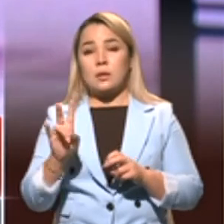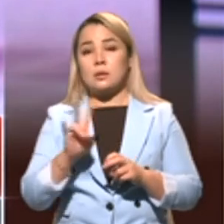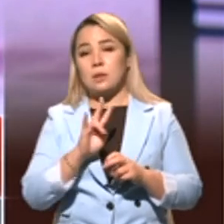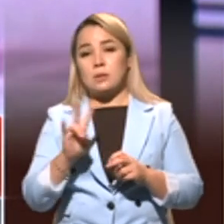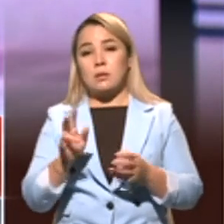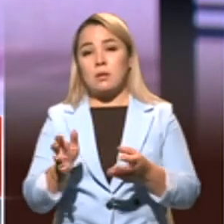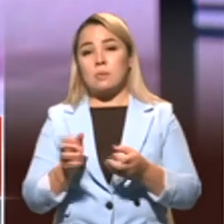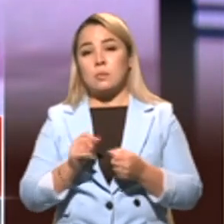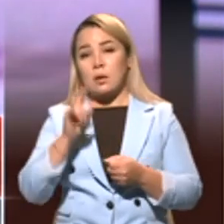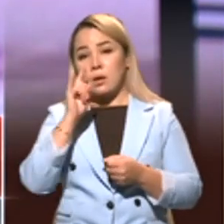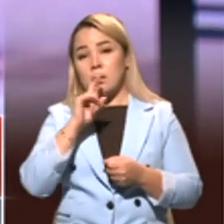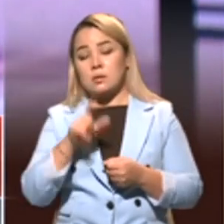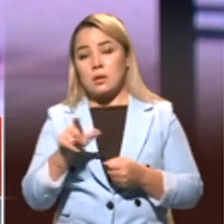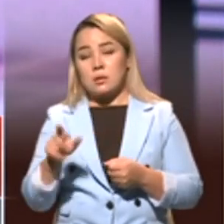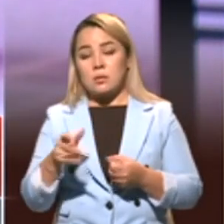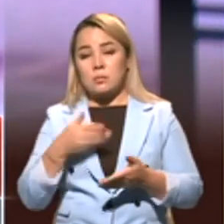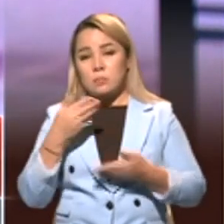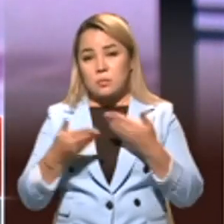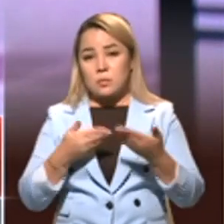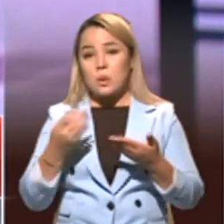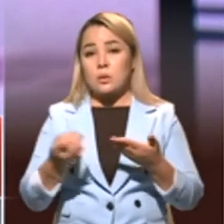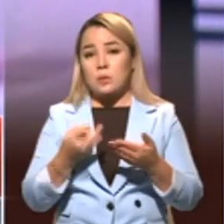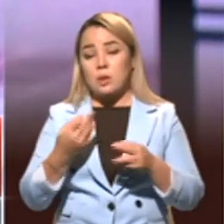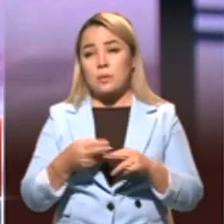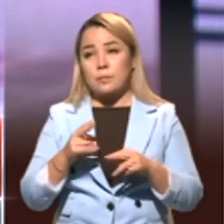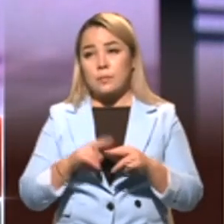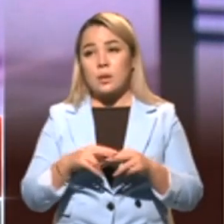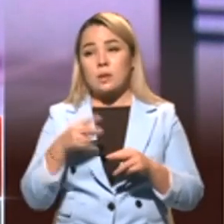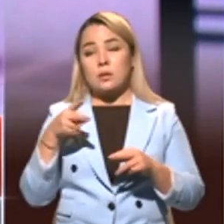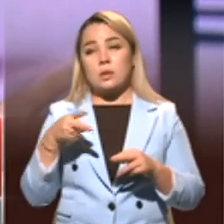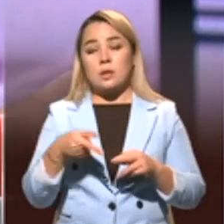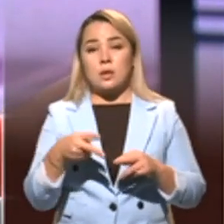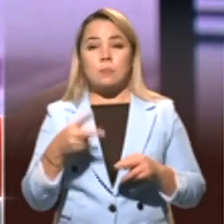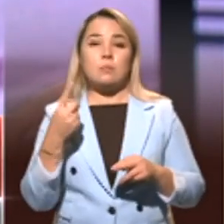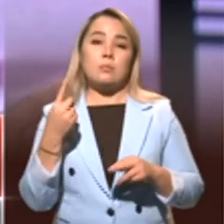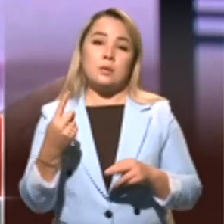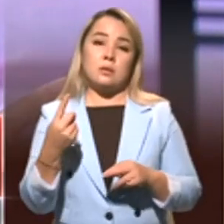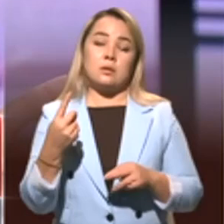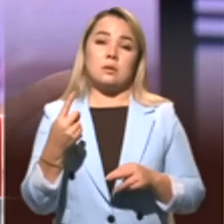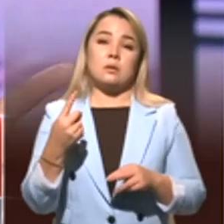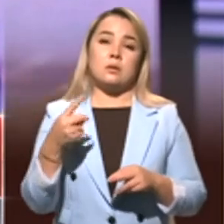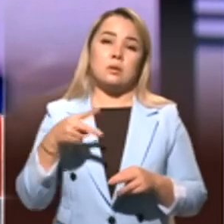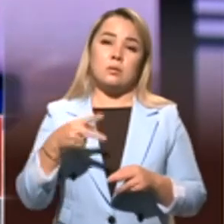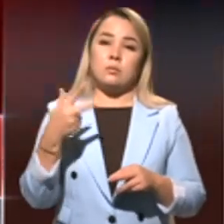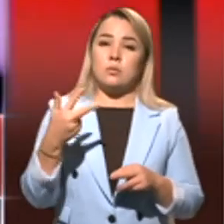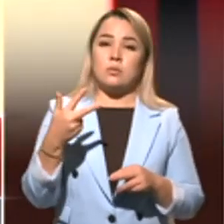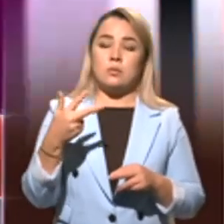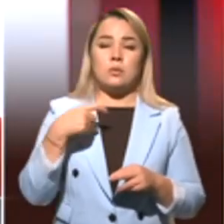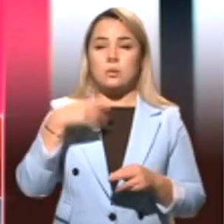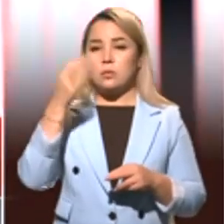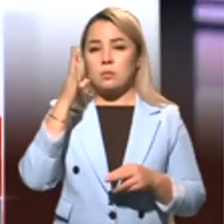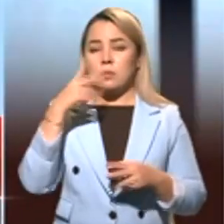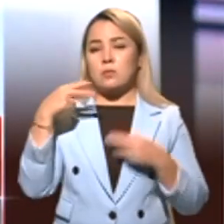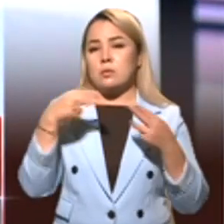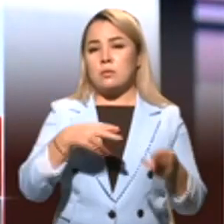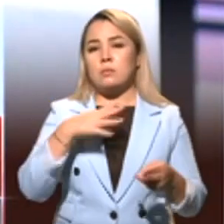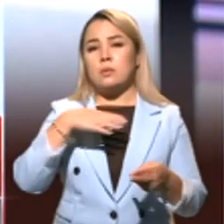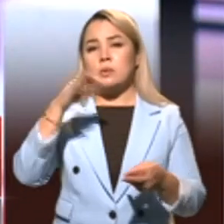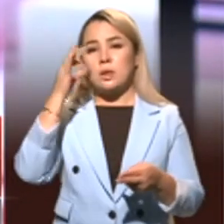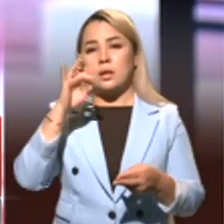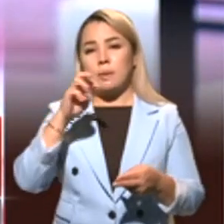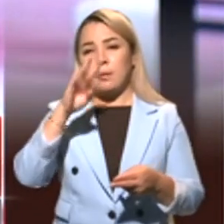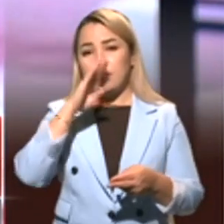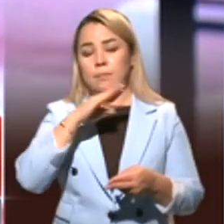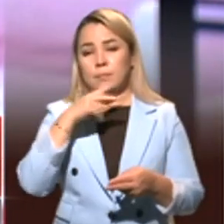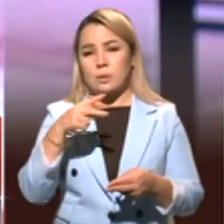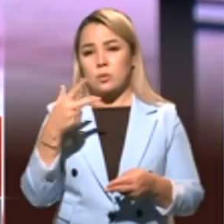дінін қабылдаған қазақтар туралы. Сол жерде бір 2001-де, 2003-те ме, 2001-де келді ғой. Осы Рим